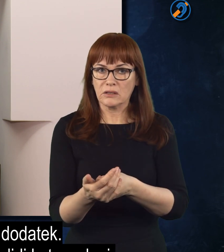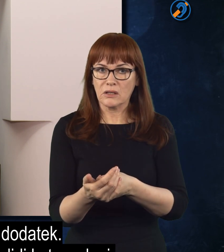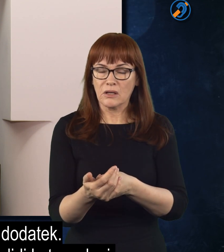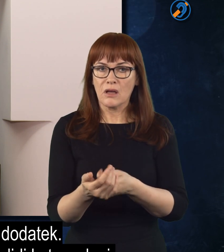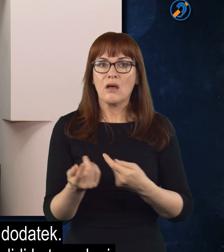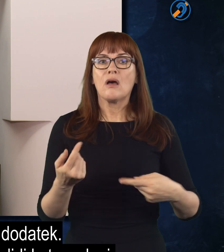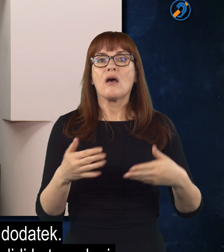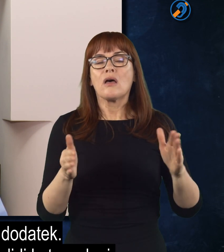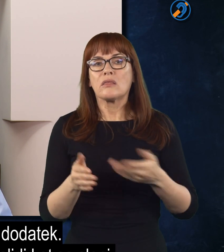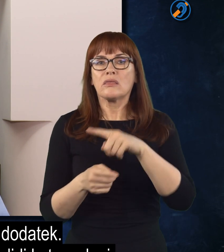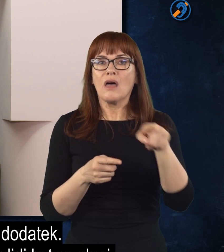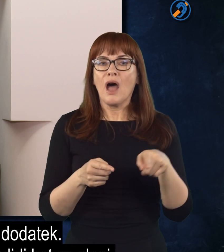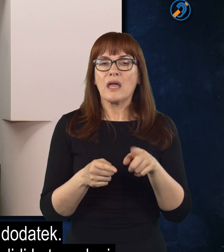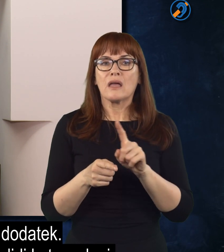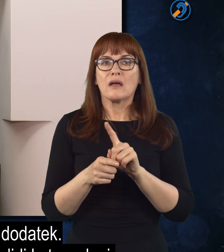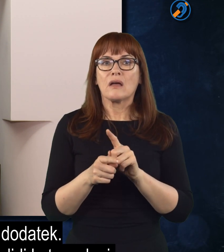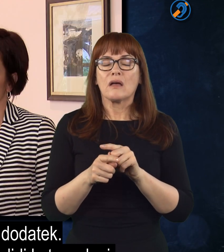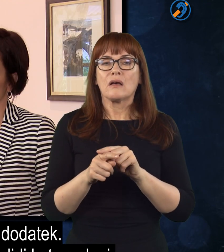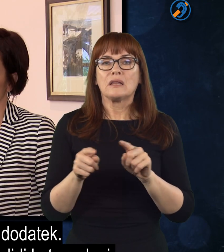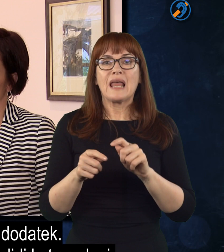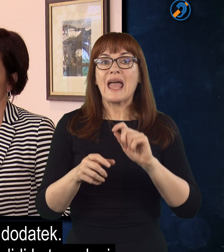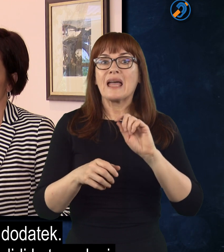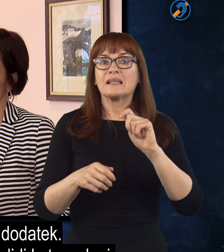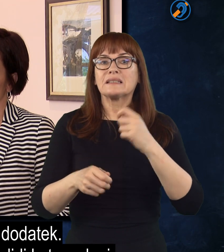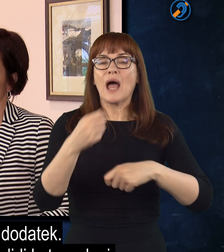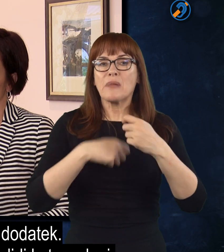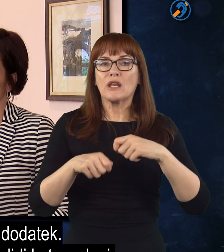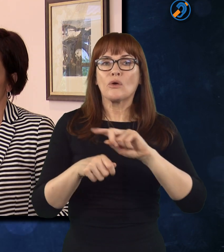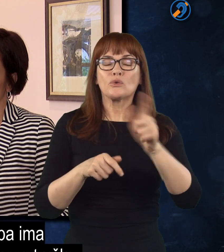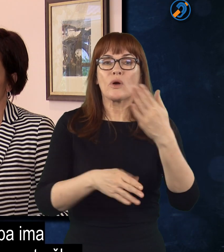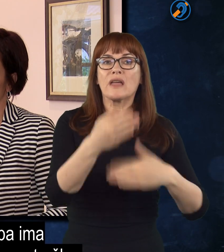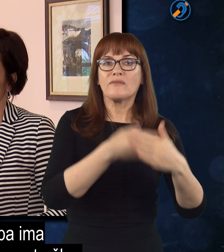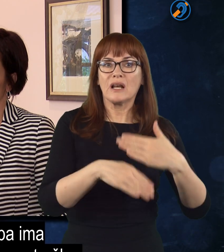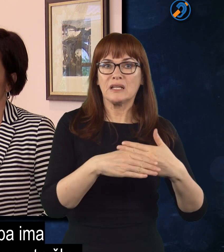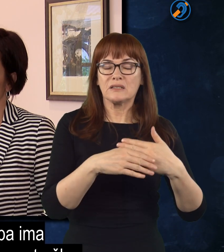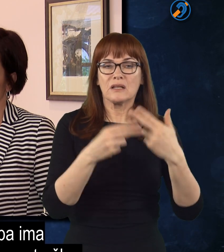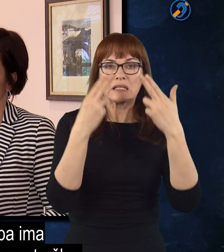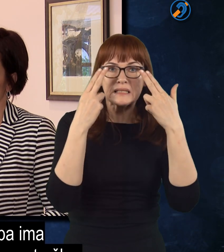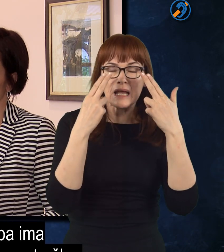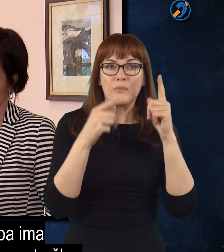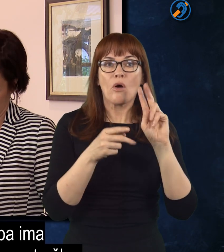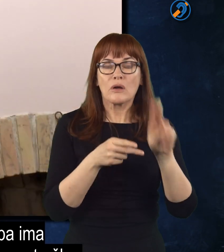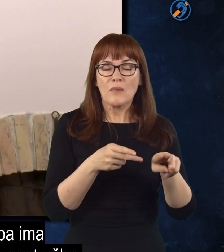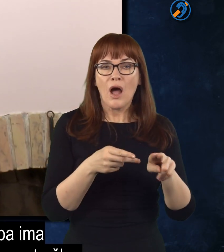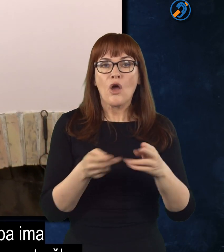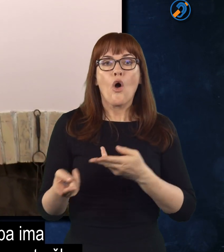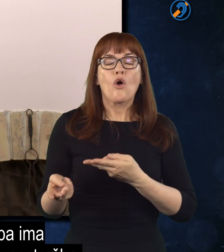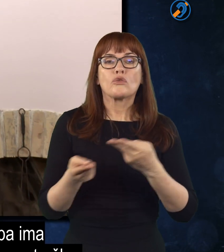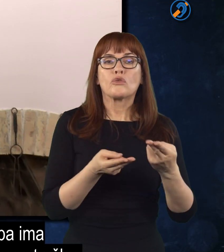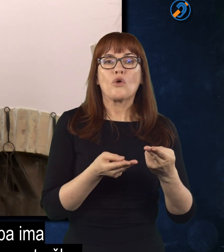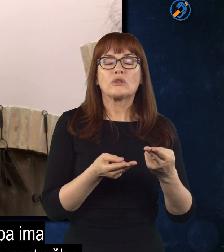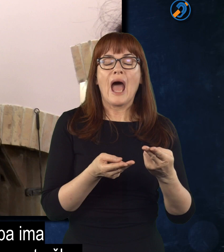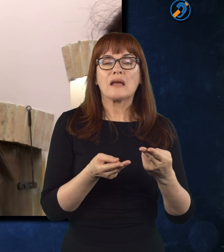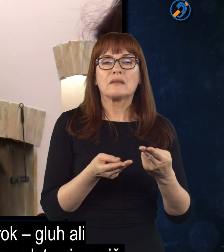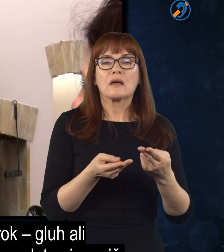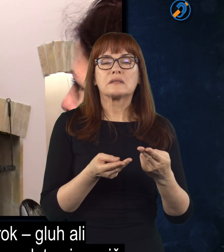zamerijo druge invalidnosti, kot so slepi, ker slep otrok pa ima dodatek za pomoč in postrežbo